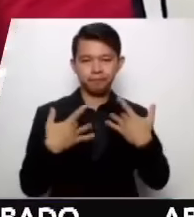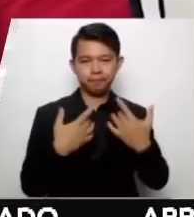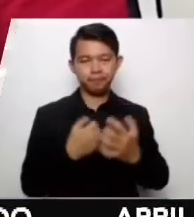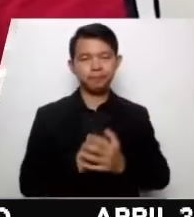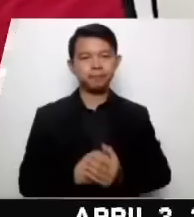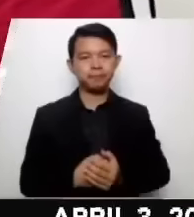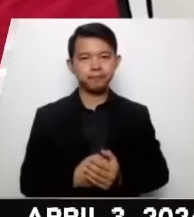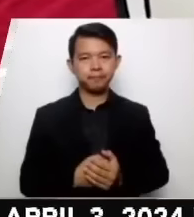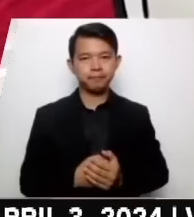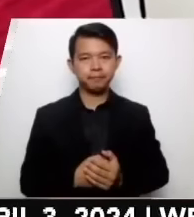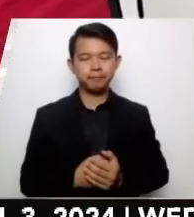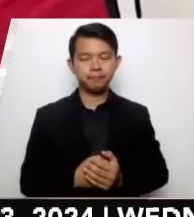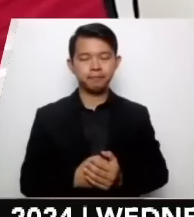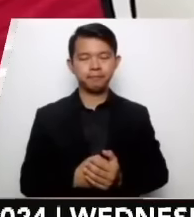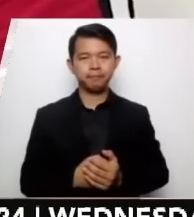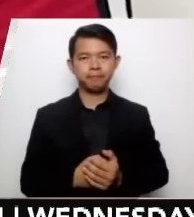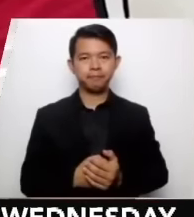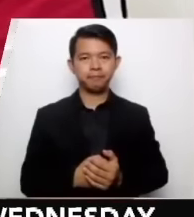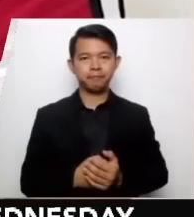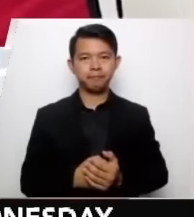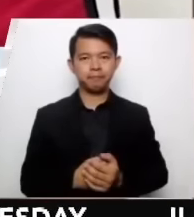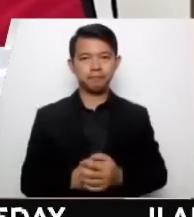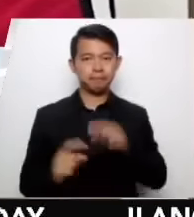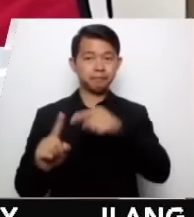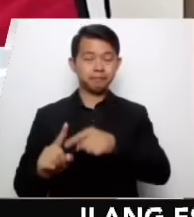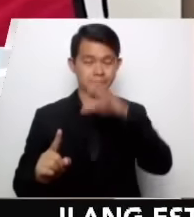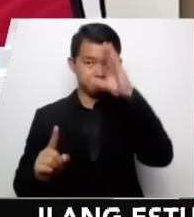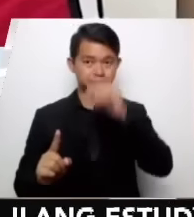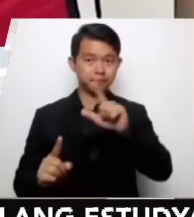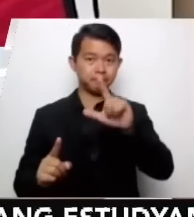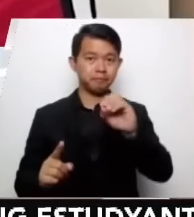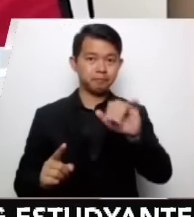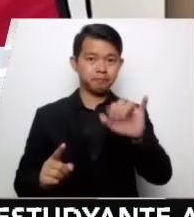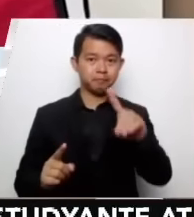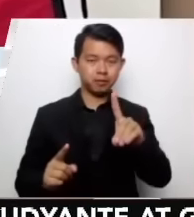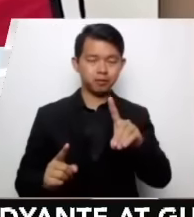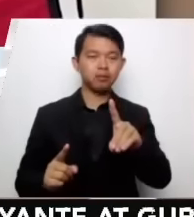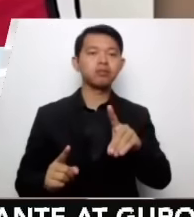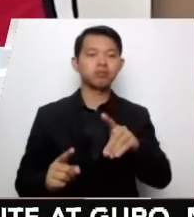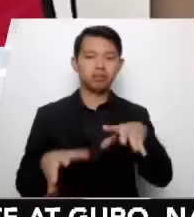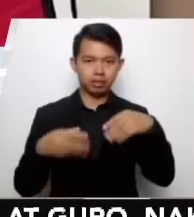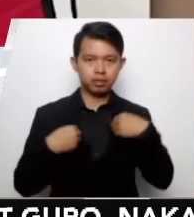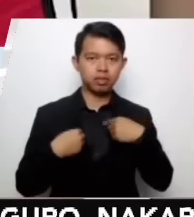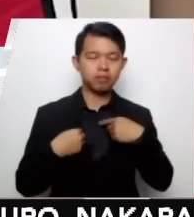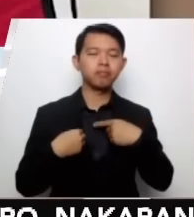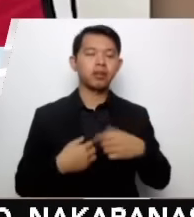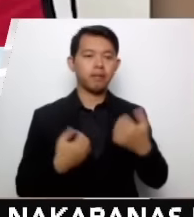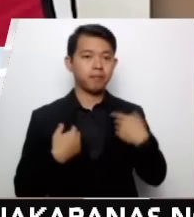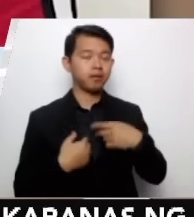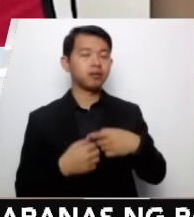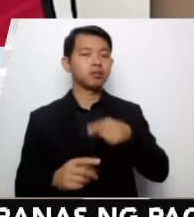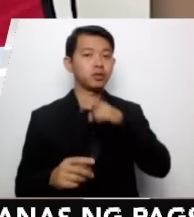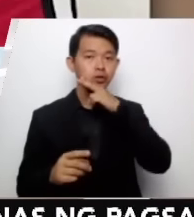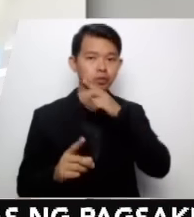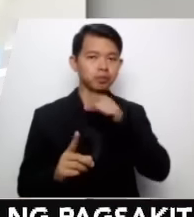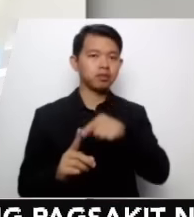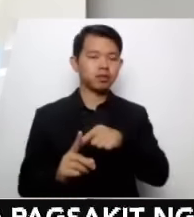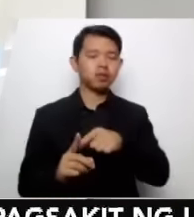wahe Hindi na nakatanggi pa si Lloyd Tolentino matapos ituro mismo ng isang motorista na kanya umanong kinikilan sa